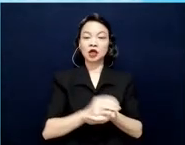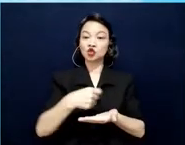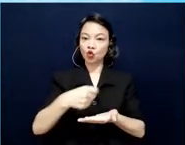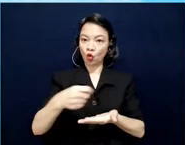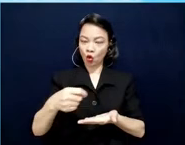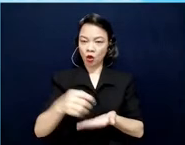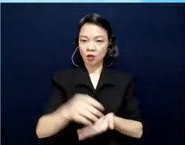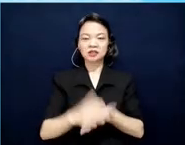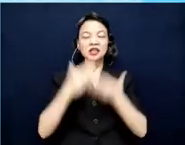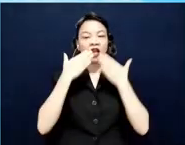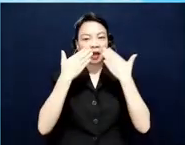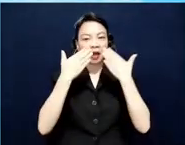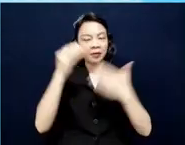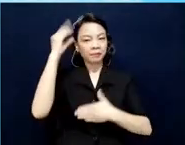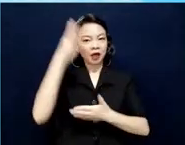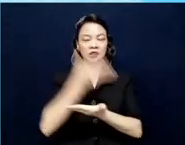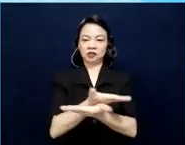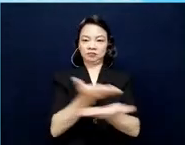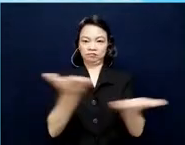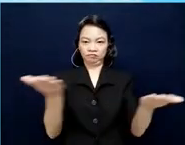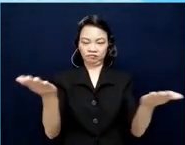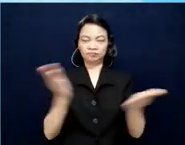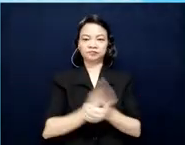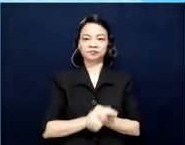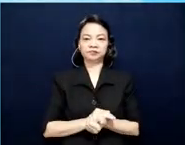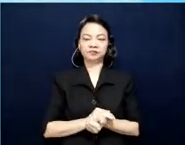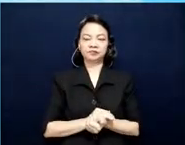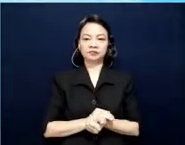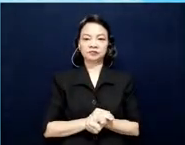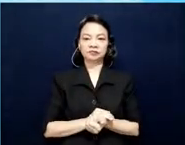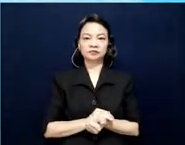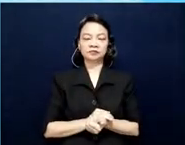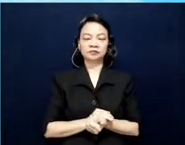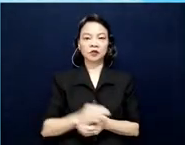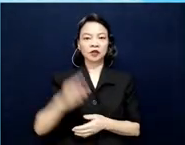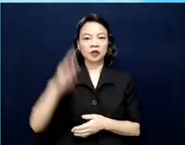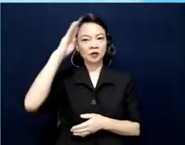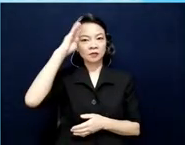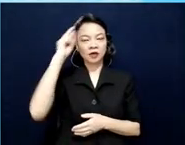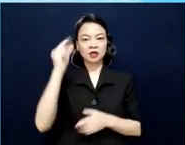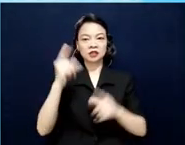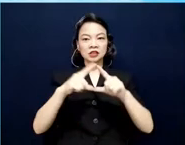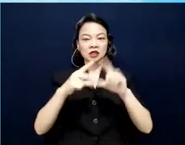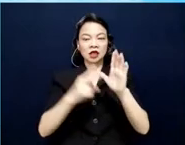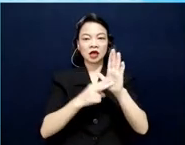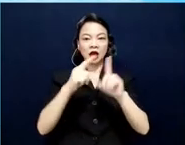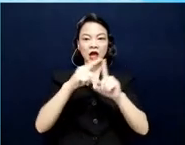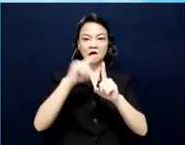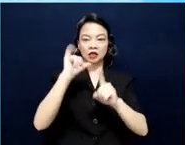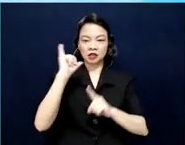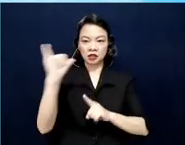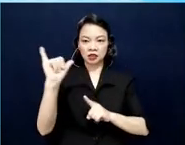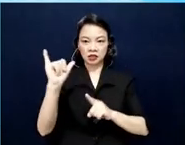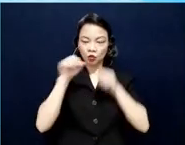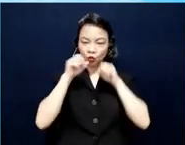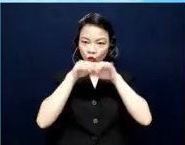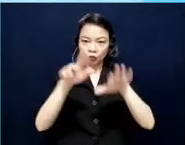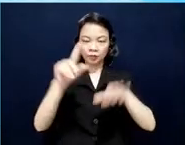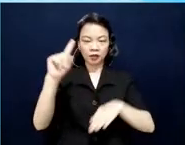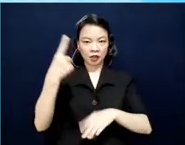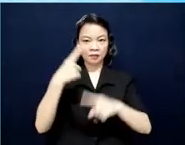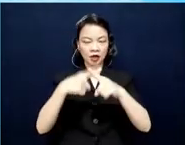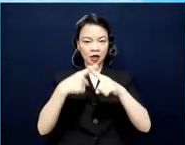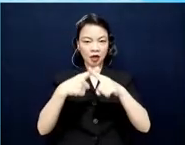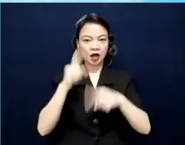Ibu sekalian dan Mas Randy. Mas Randy ini juga waktu launching yang pertama pernah ada acara juga kita bareng-bareng.